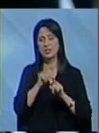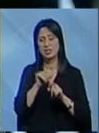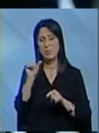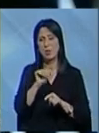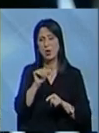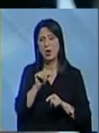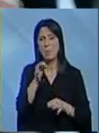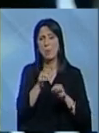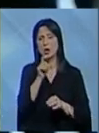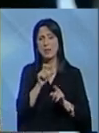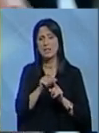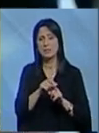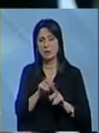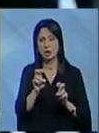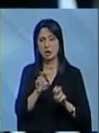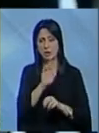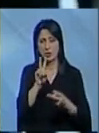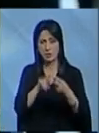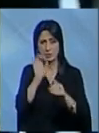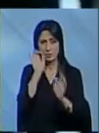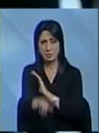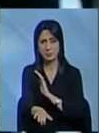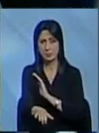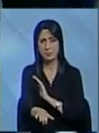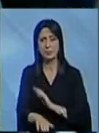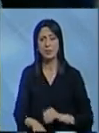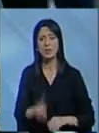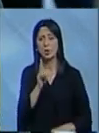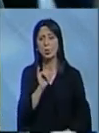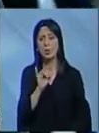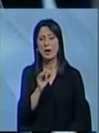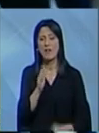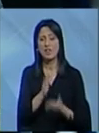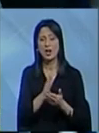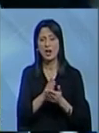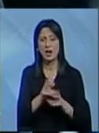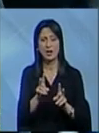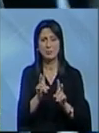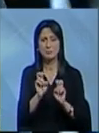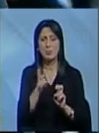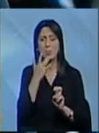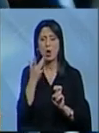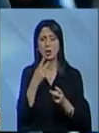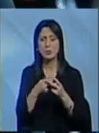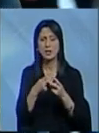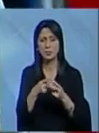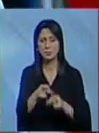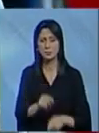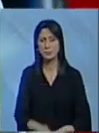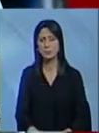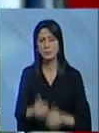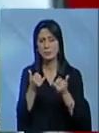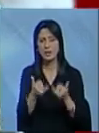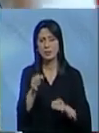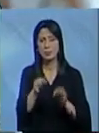მოიხსენიოთ რომელიმე მოსამართლე, ნიშნავს რომ ყველანი უნდა გაგონწესონ ციხეში. ზვიად კუპრავა კი არის კლასიკური პოლიტმატემარი, ამიტომაც კლასიკური გაგება.